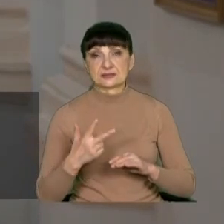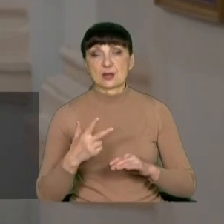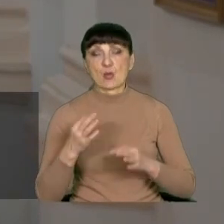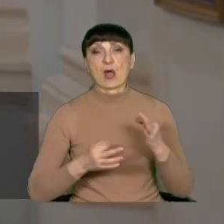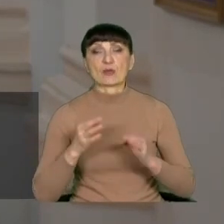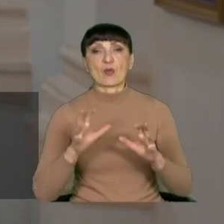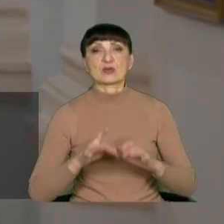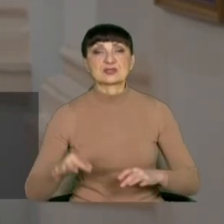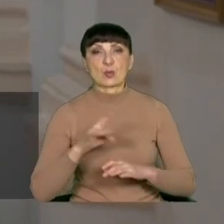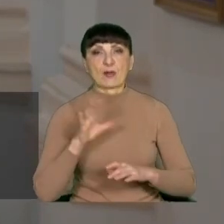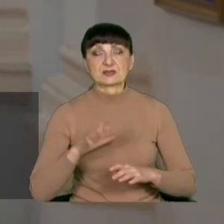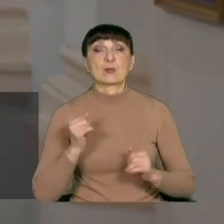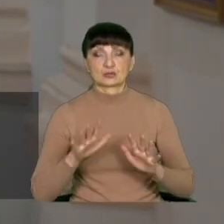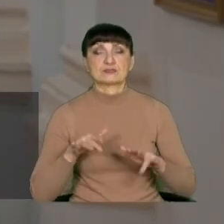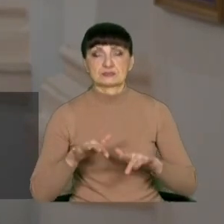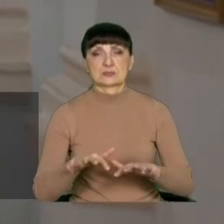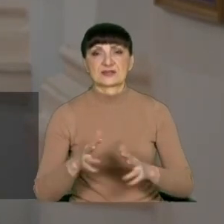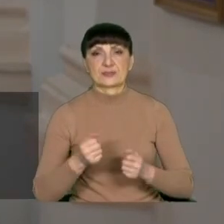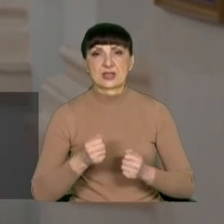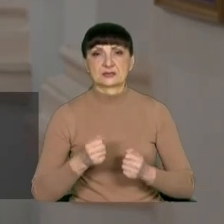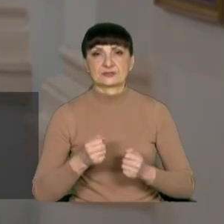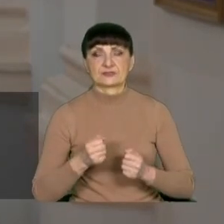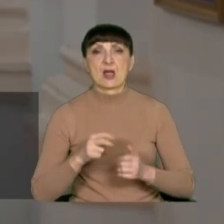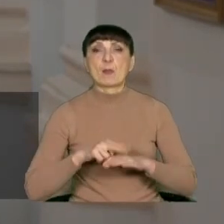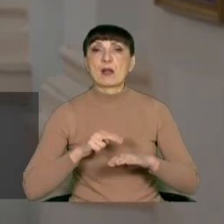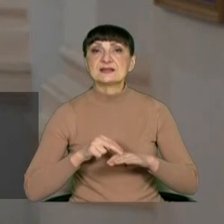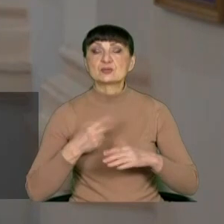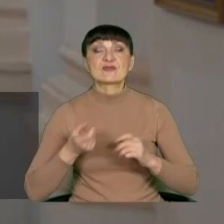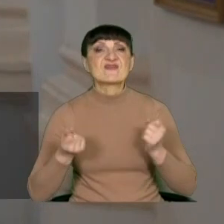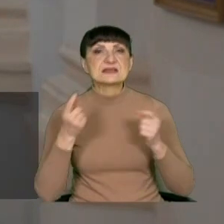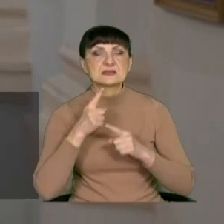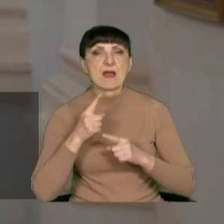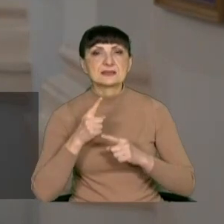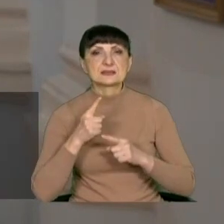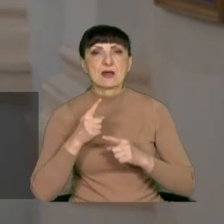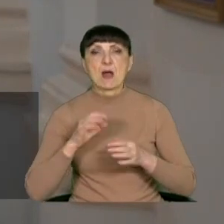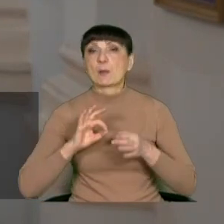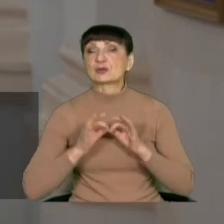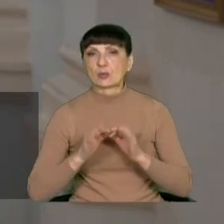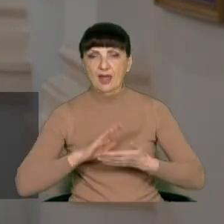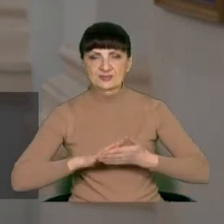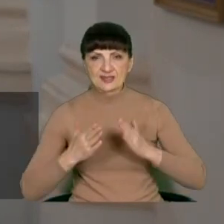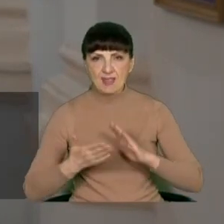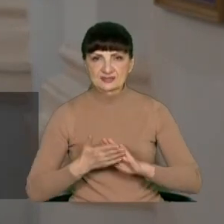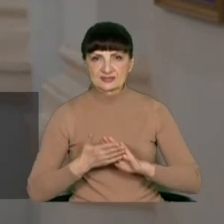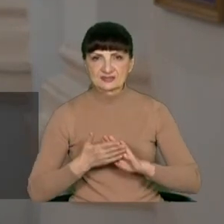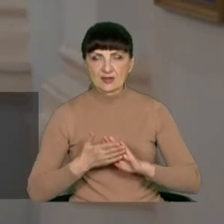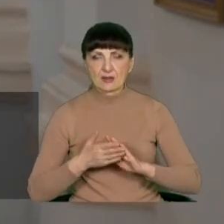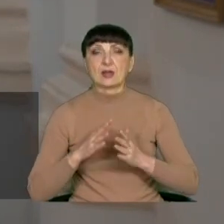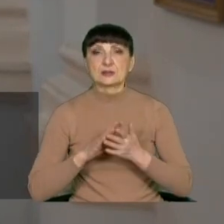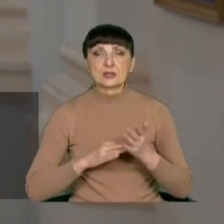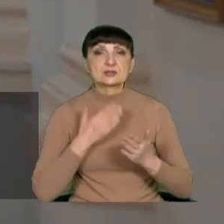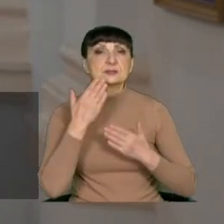Казахстан для принятия процессуального решения. Правоохранителям выясняются подробные обстоятельства, отбираются